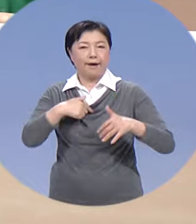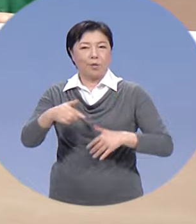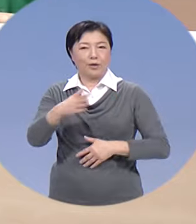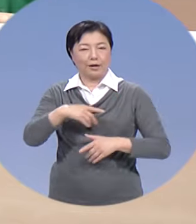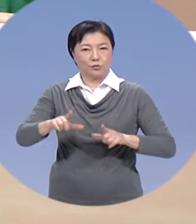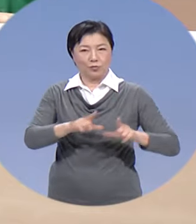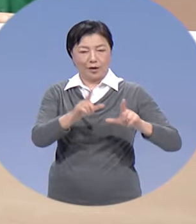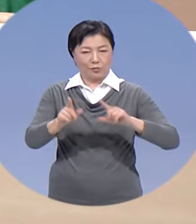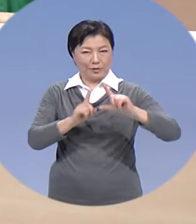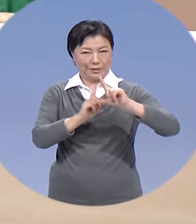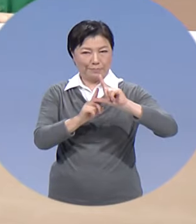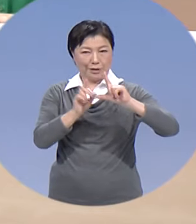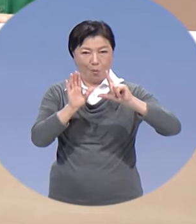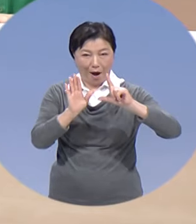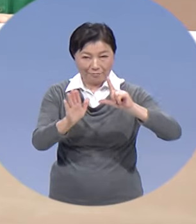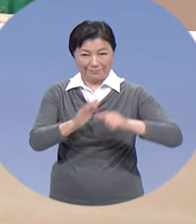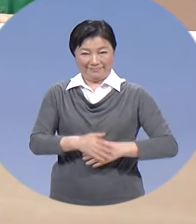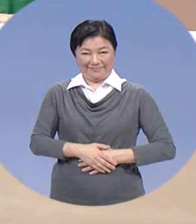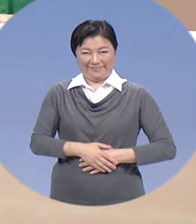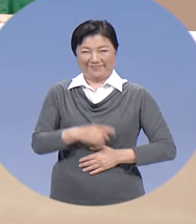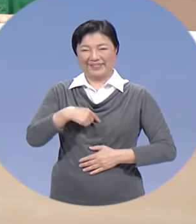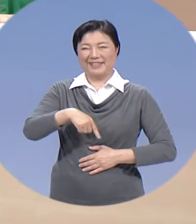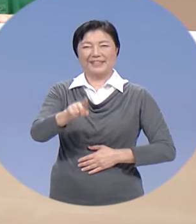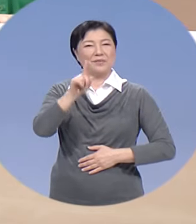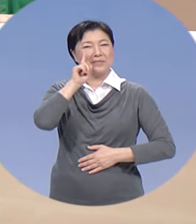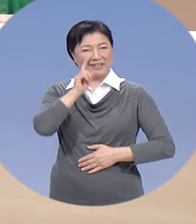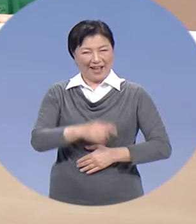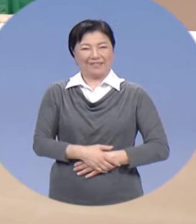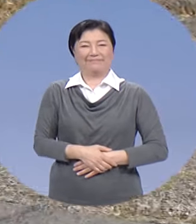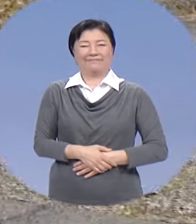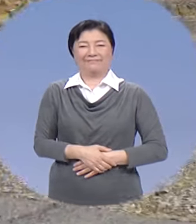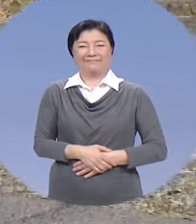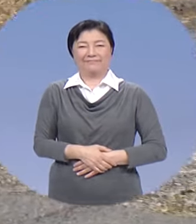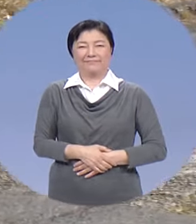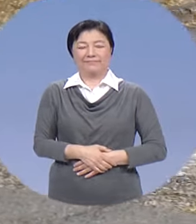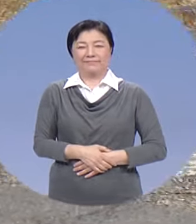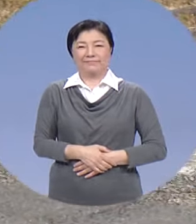の千葉県にもあるんです。早速行ってきました。